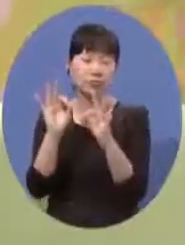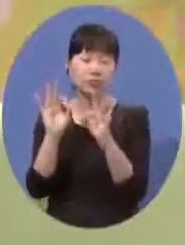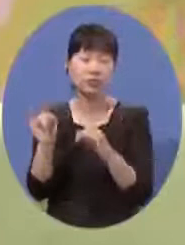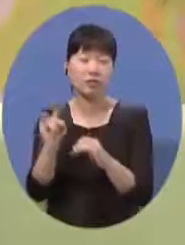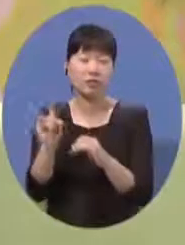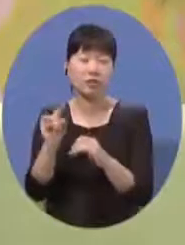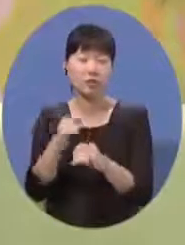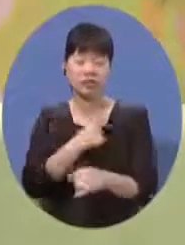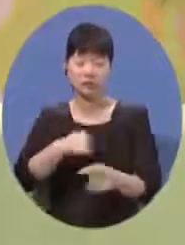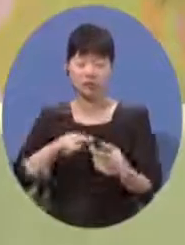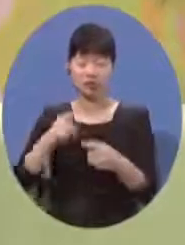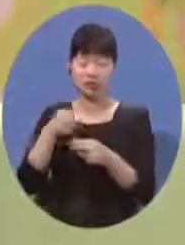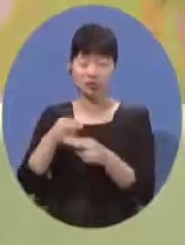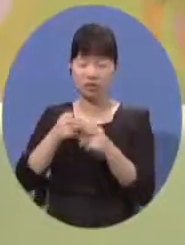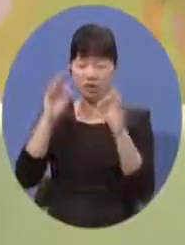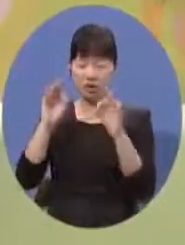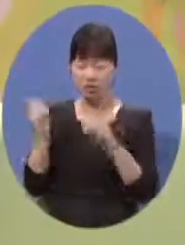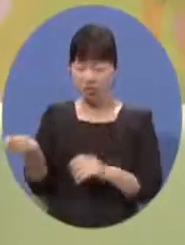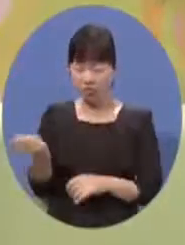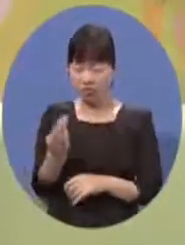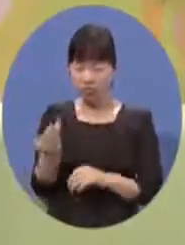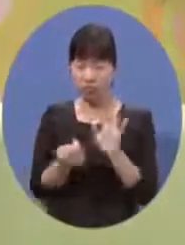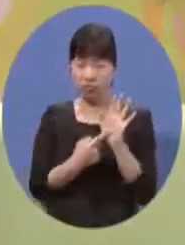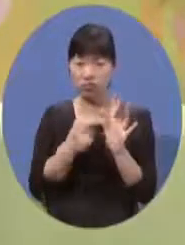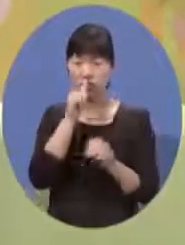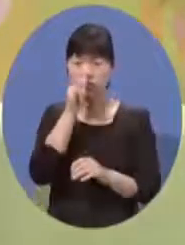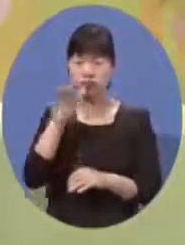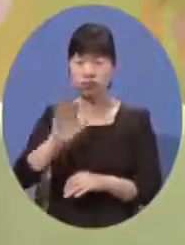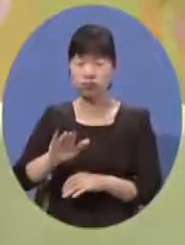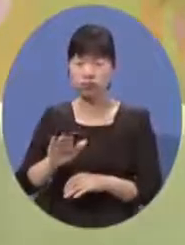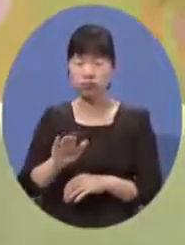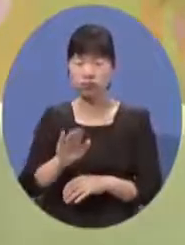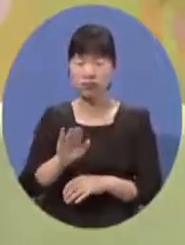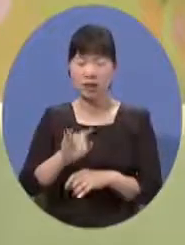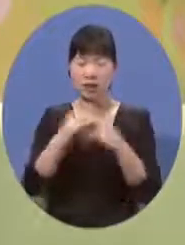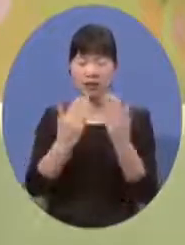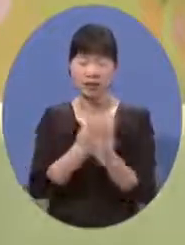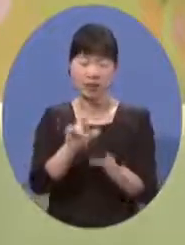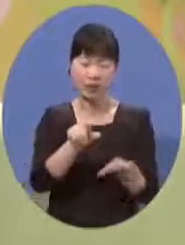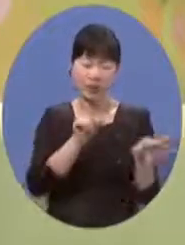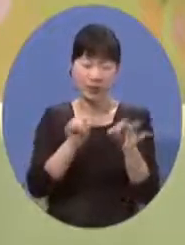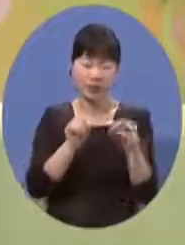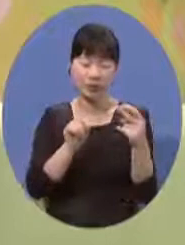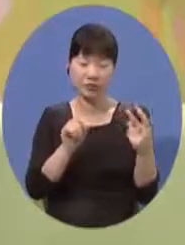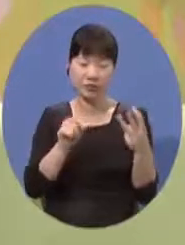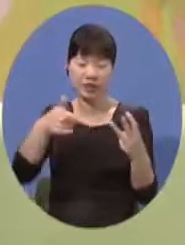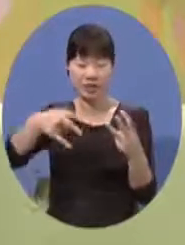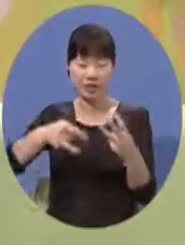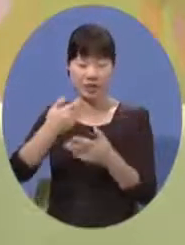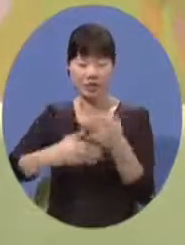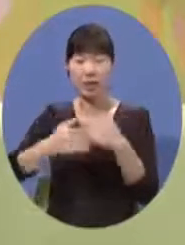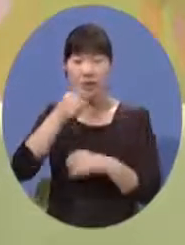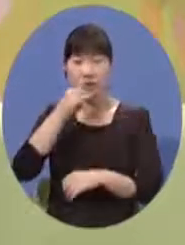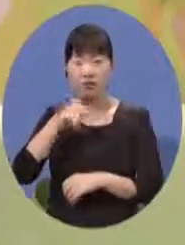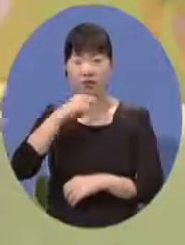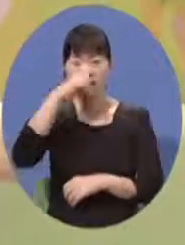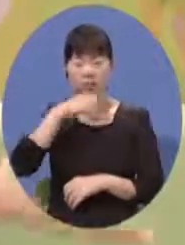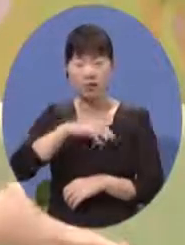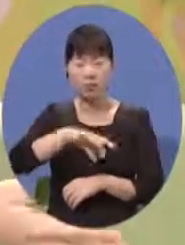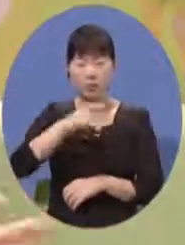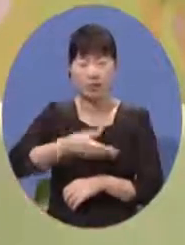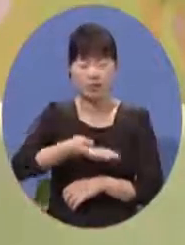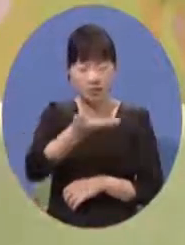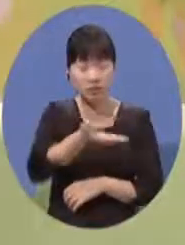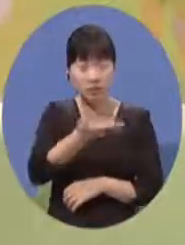중국 요리에서 이제 뭐 이렇게 몇 개 나오잖아요. 네. 근데 꼭 이렇게 다 하나씩 먹고도 한 두세 개 정도 남았을 때 네. 그냥 먼저